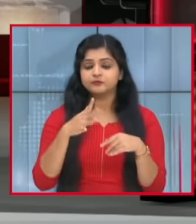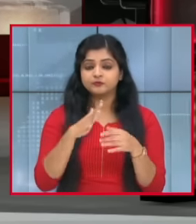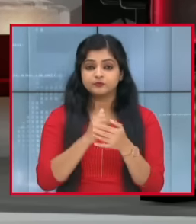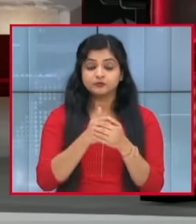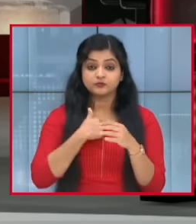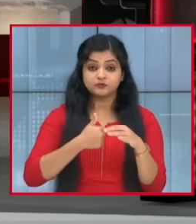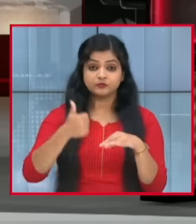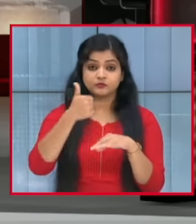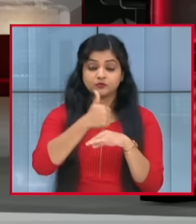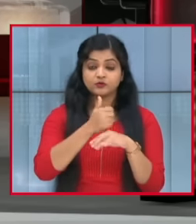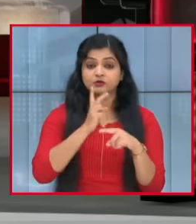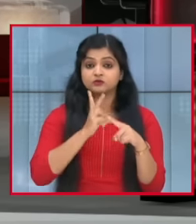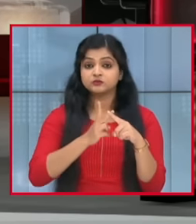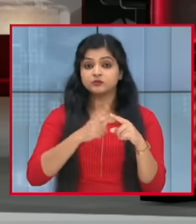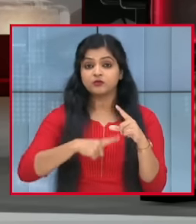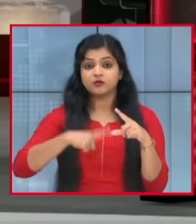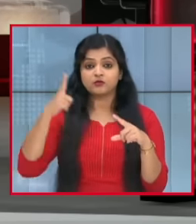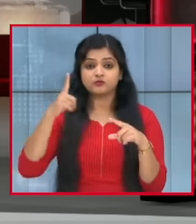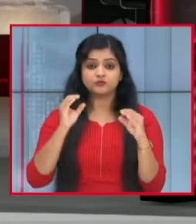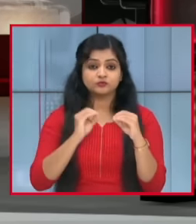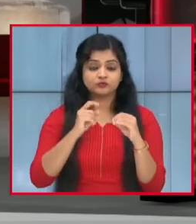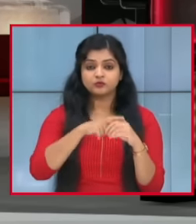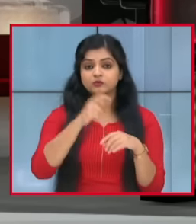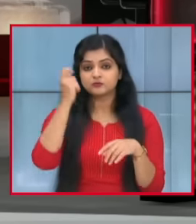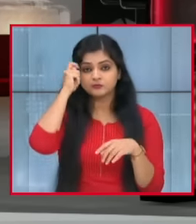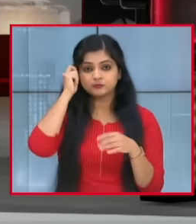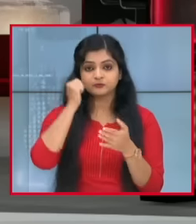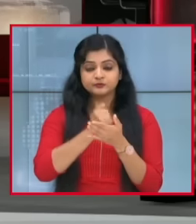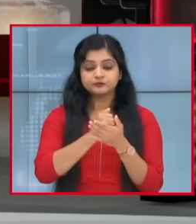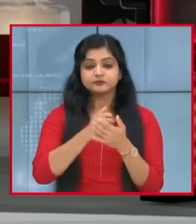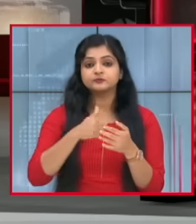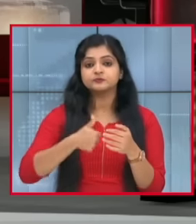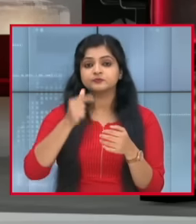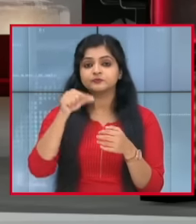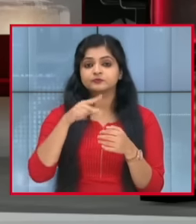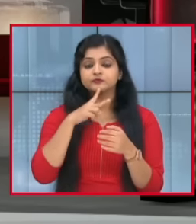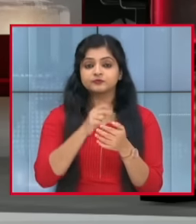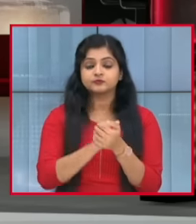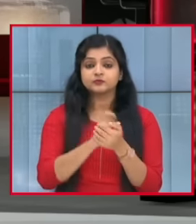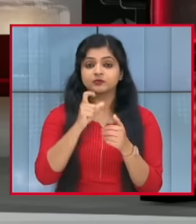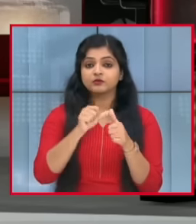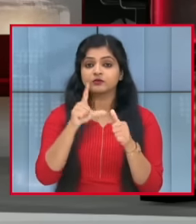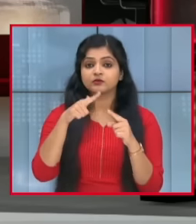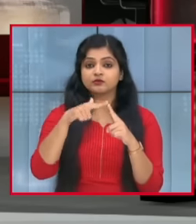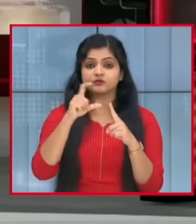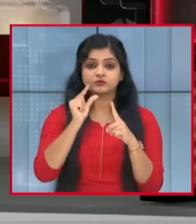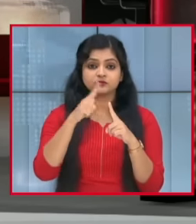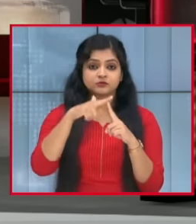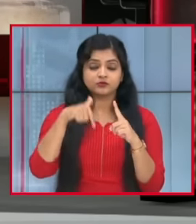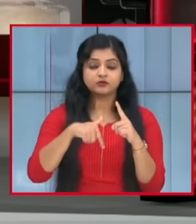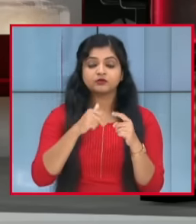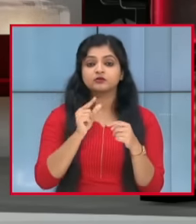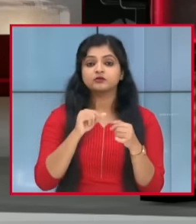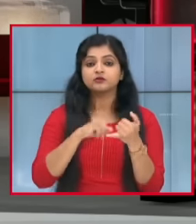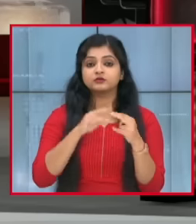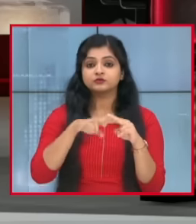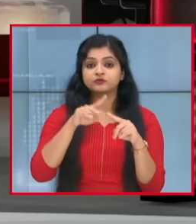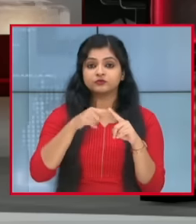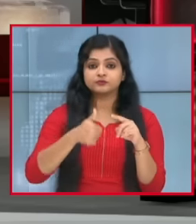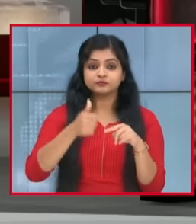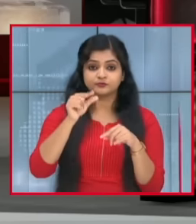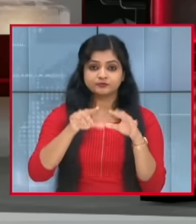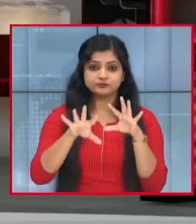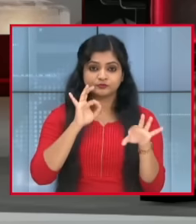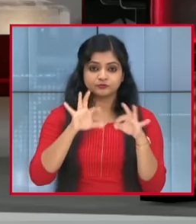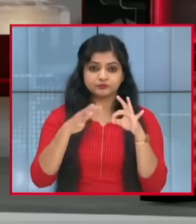ഒന്നും സ്ഥായിയല്ല എന്ന ബോധ്യം ഉണ്ടാകണമെന്നും മുഹമ്മദ് റിയാസ് പറഞ്ഞു. കാലിക്കറ്റ് സർവകലാശാലയ്ക്ക് കീഴിൽ യൂണിയൻ ഭാരവാഹികളായി